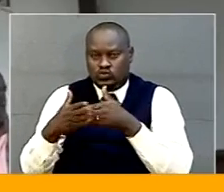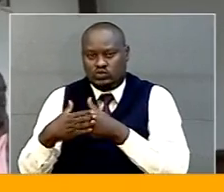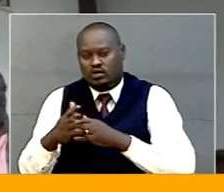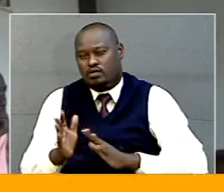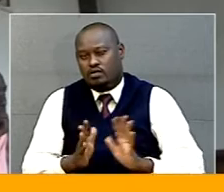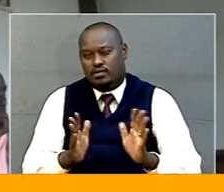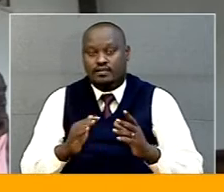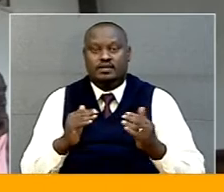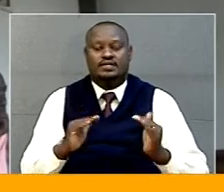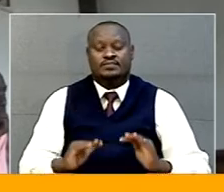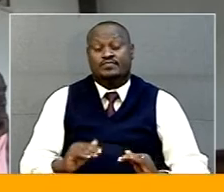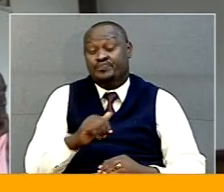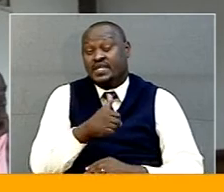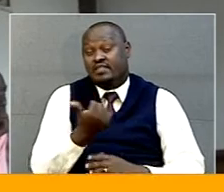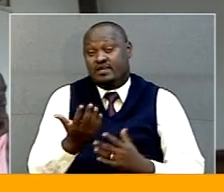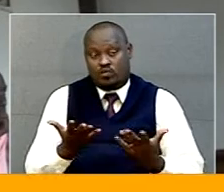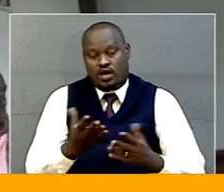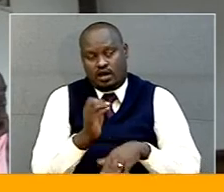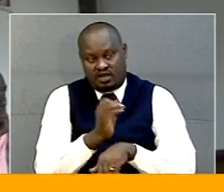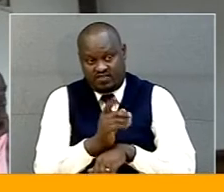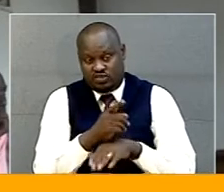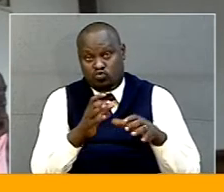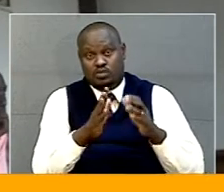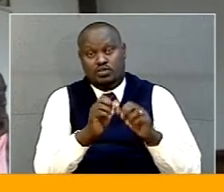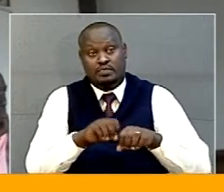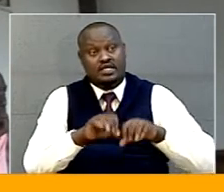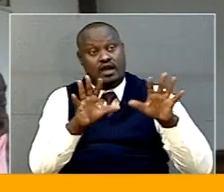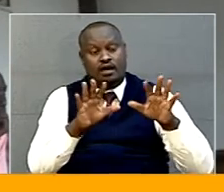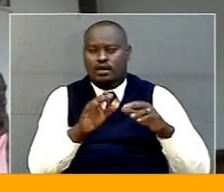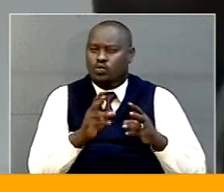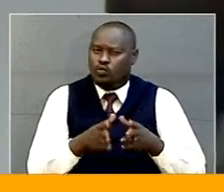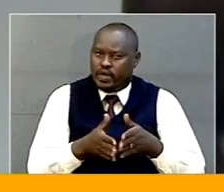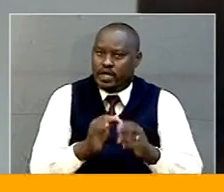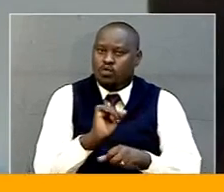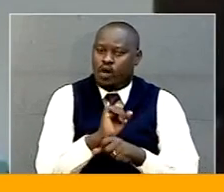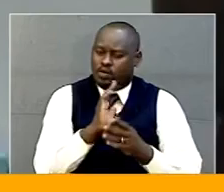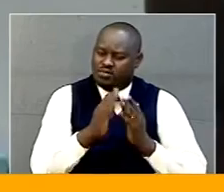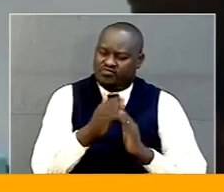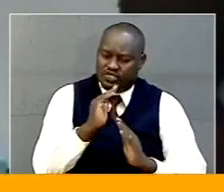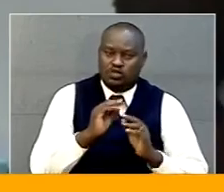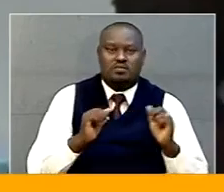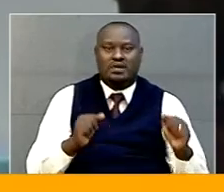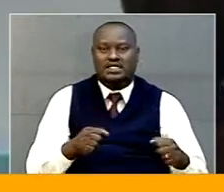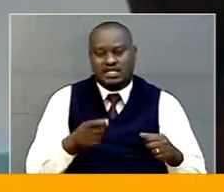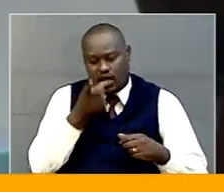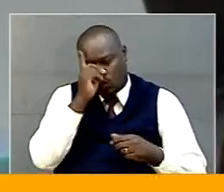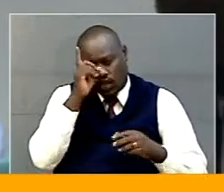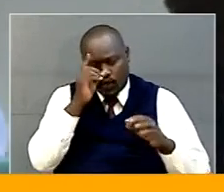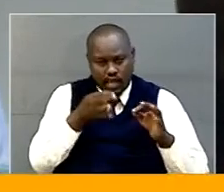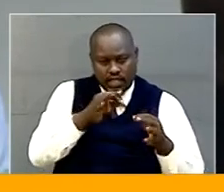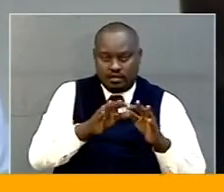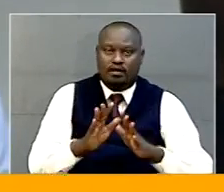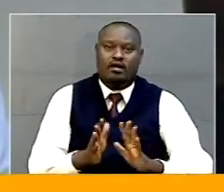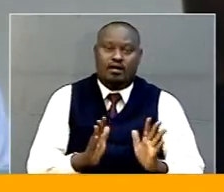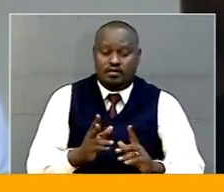Mu birala bye bakutidde bannamawulire kwe kukola omulimu gwabwe n'obumanyirivu ate era beekenneenye nnyo buli ekigenda mu